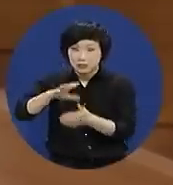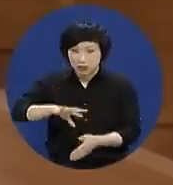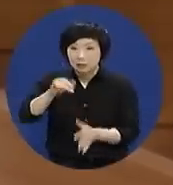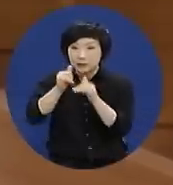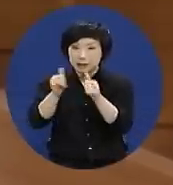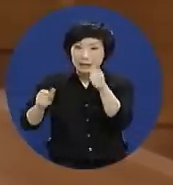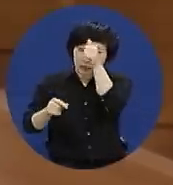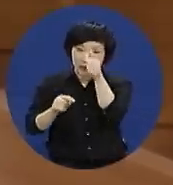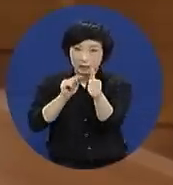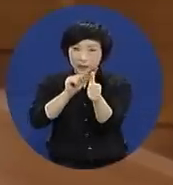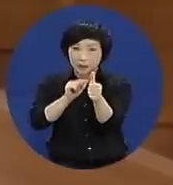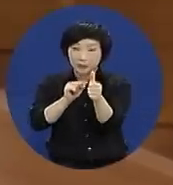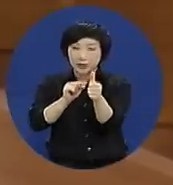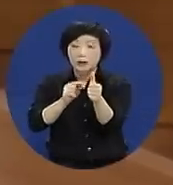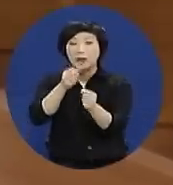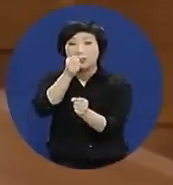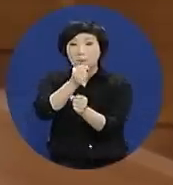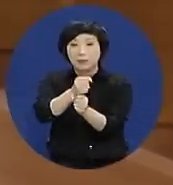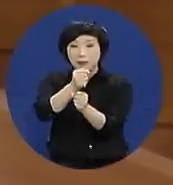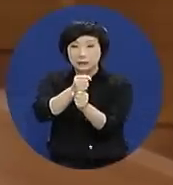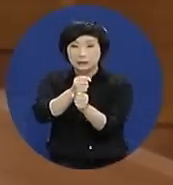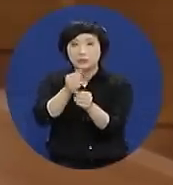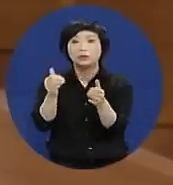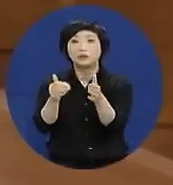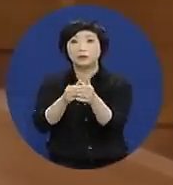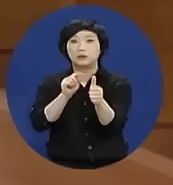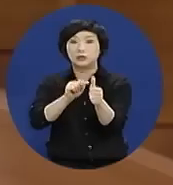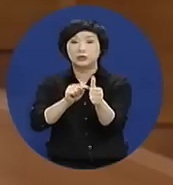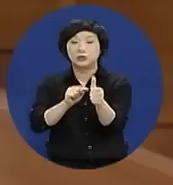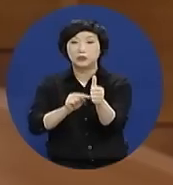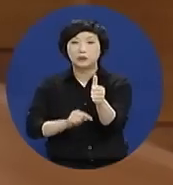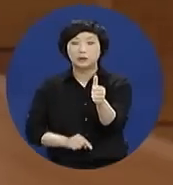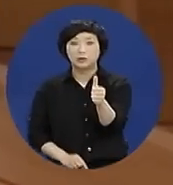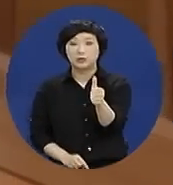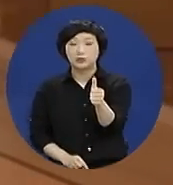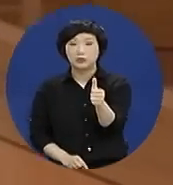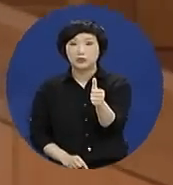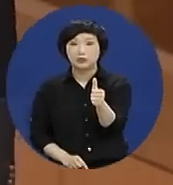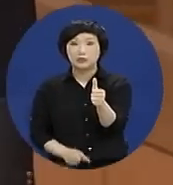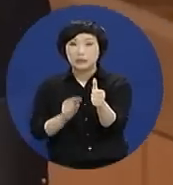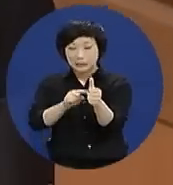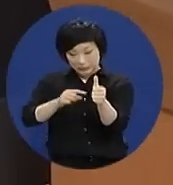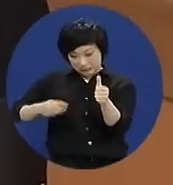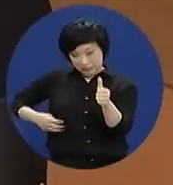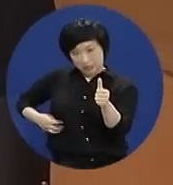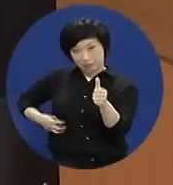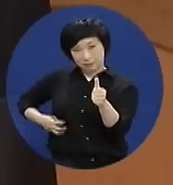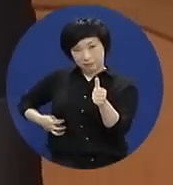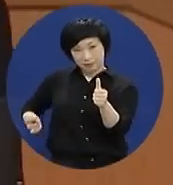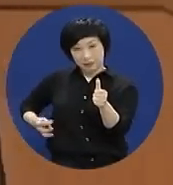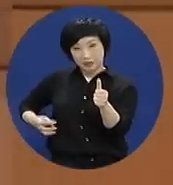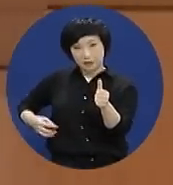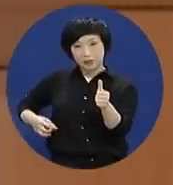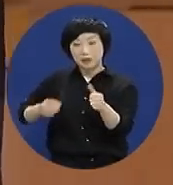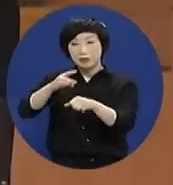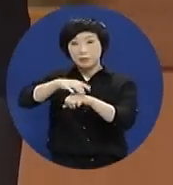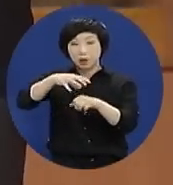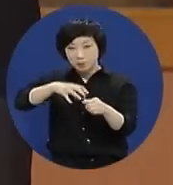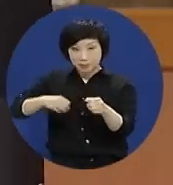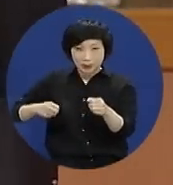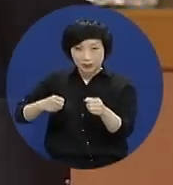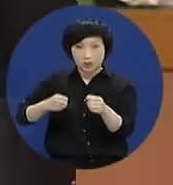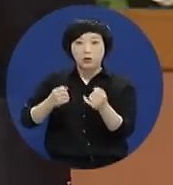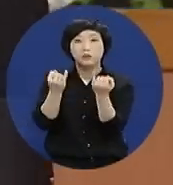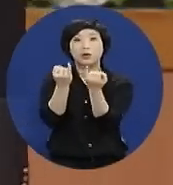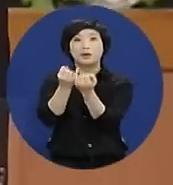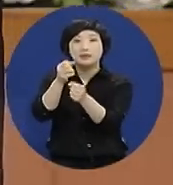最小の人間アダムを作られその骨から女を